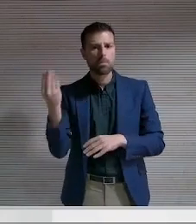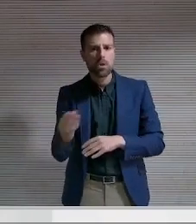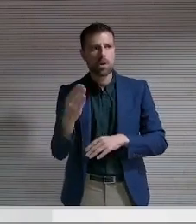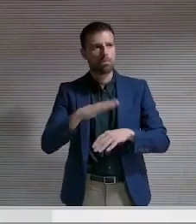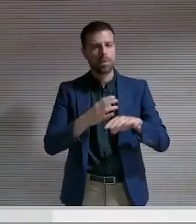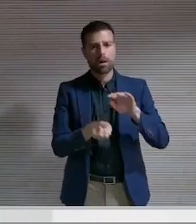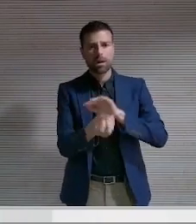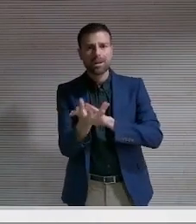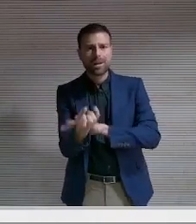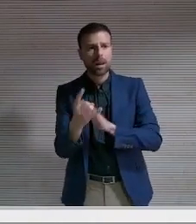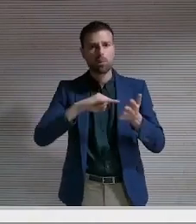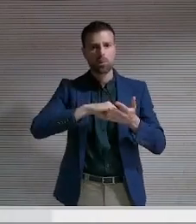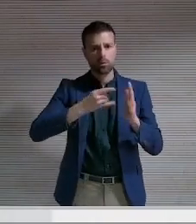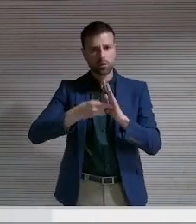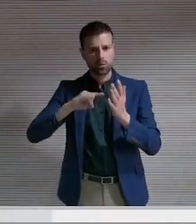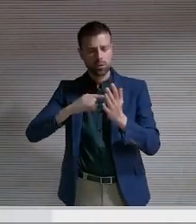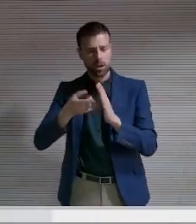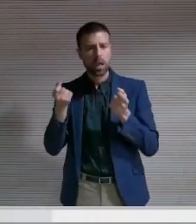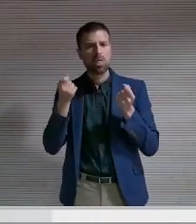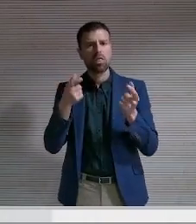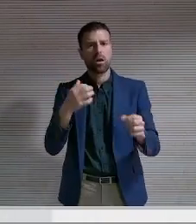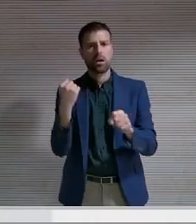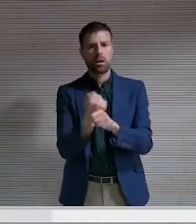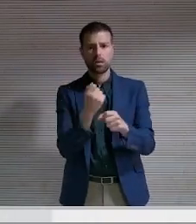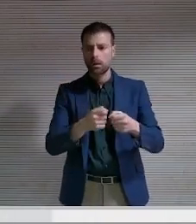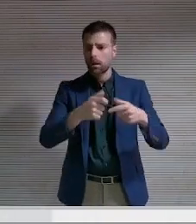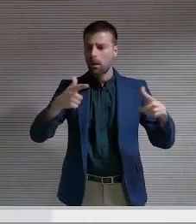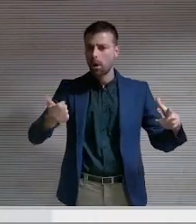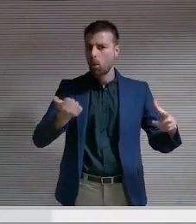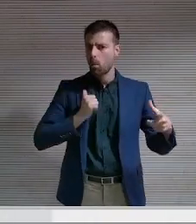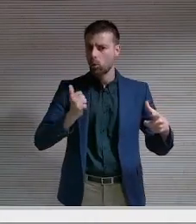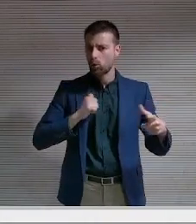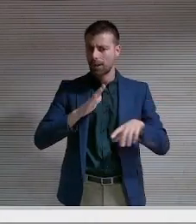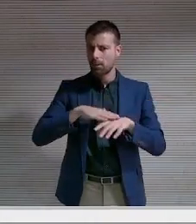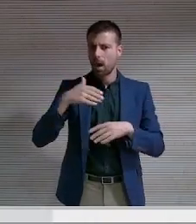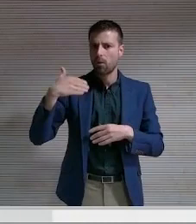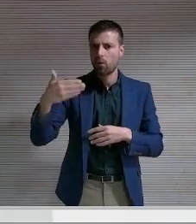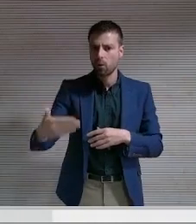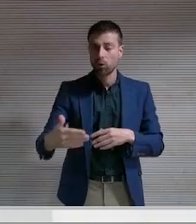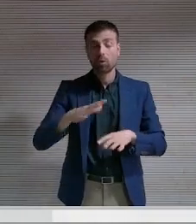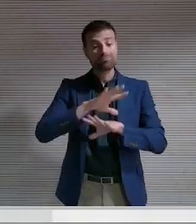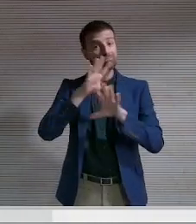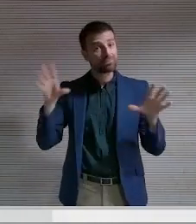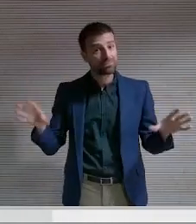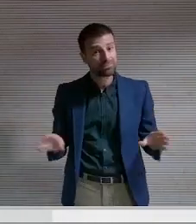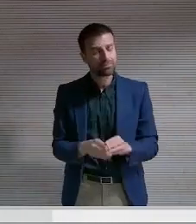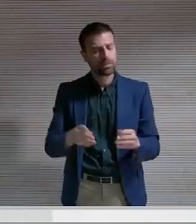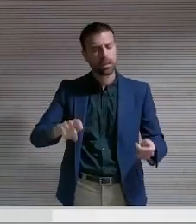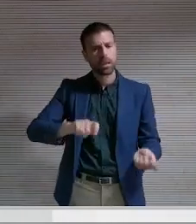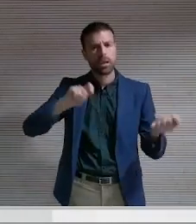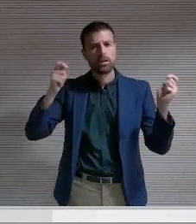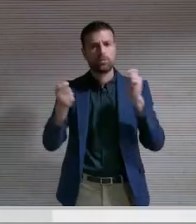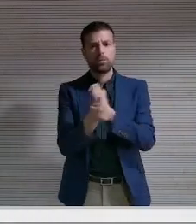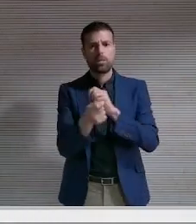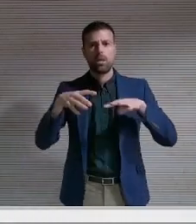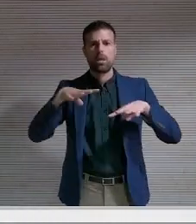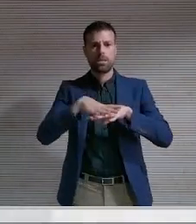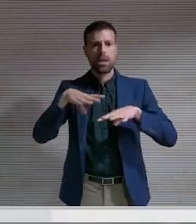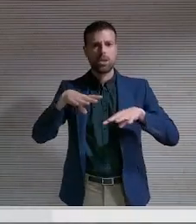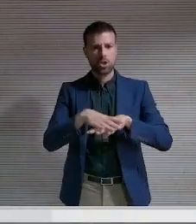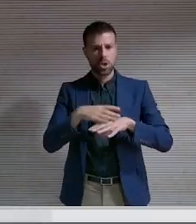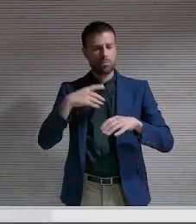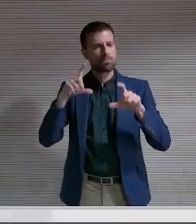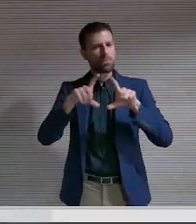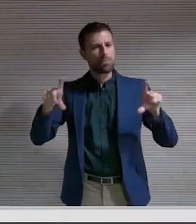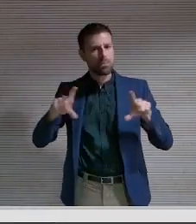crear projectes que generin ocupació i que generin oportunitats de futur, en definitiva, a transformar el teixit productiu, el